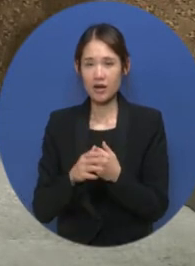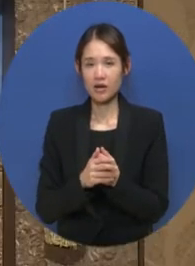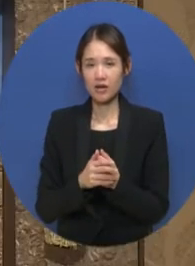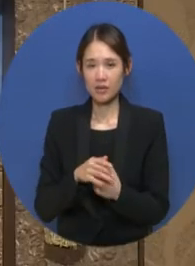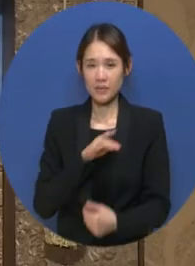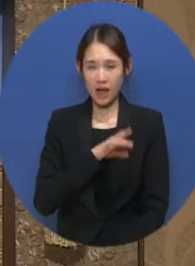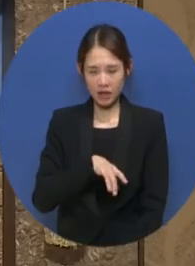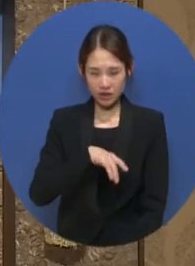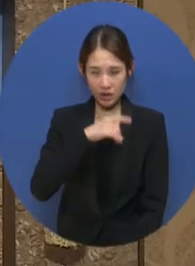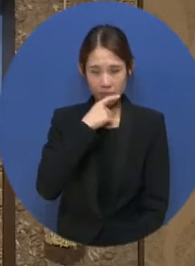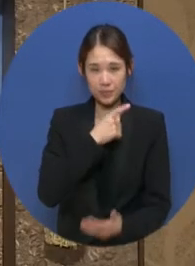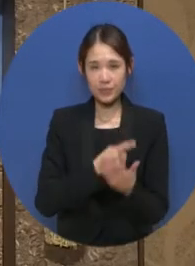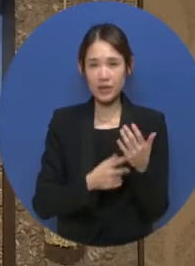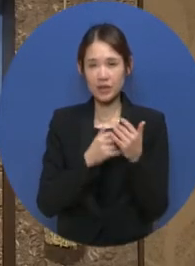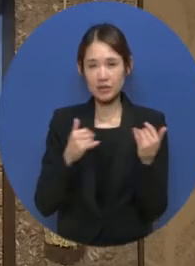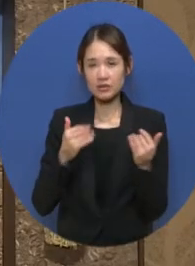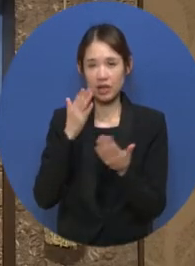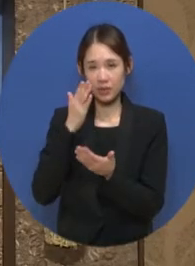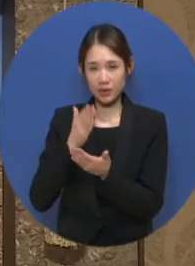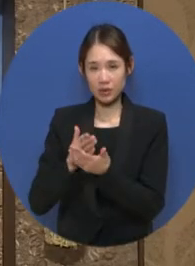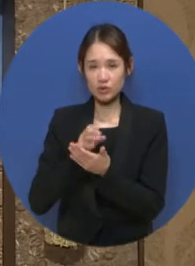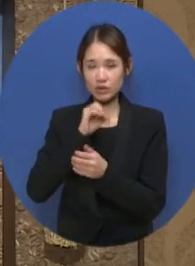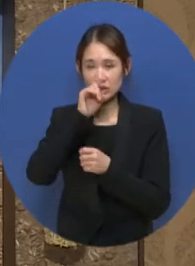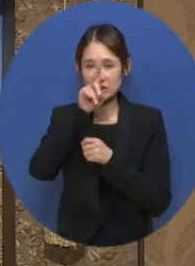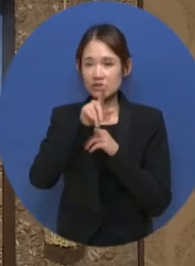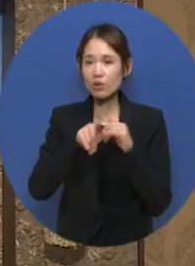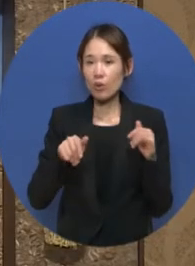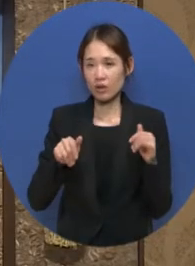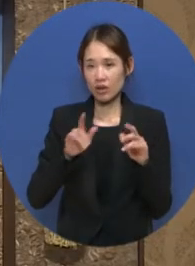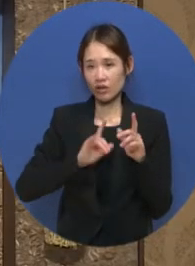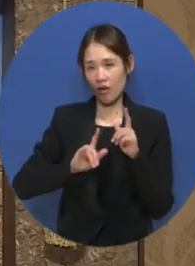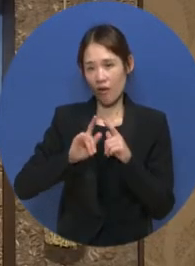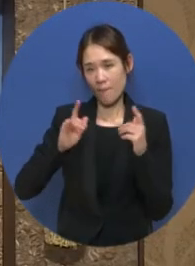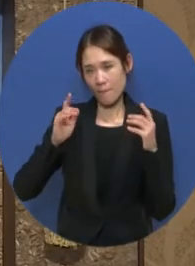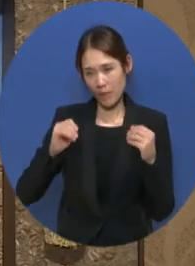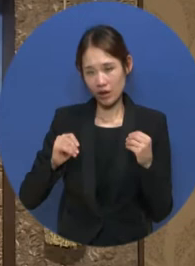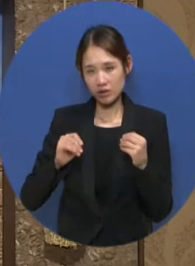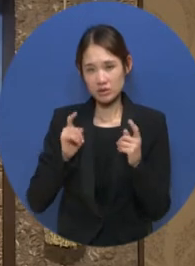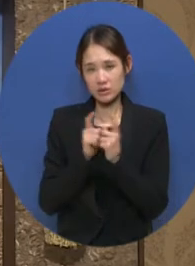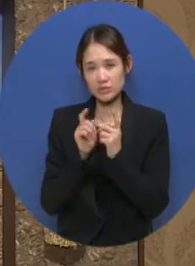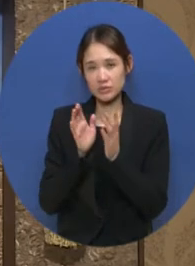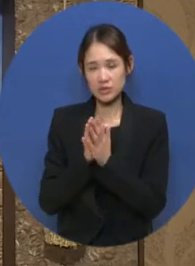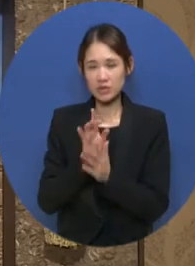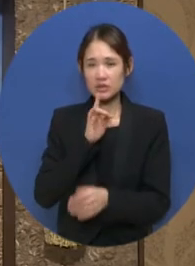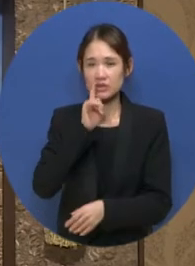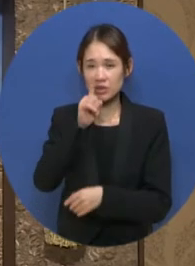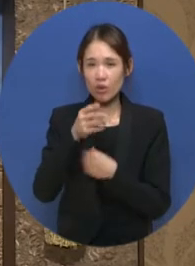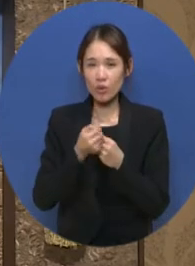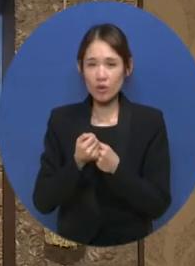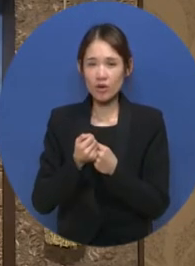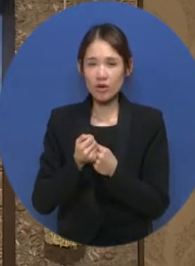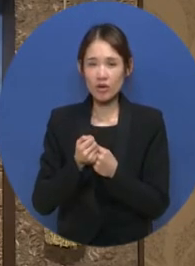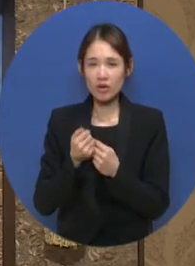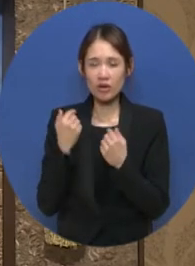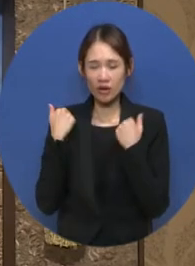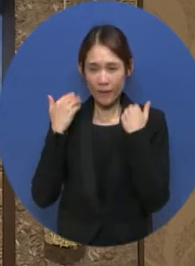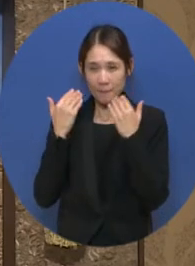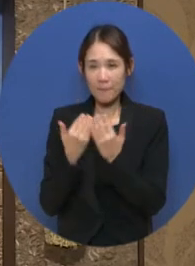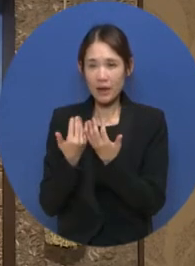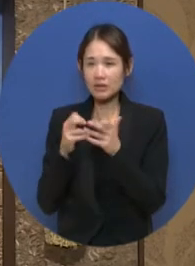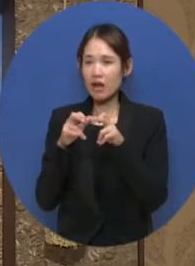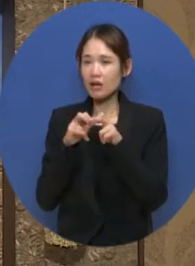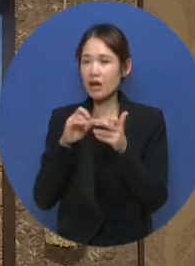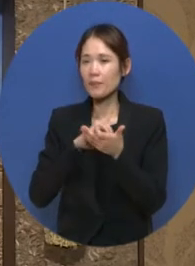피해자 보다는 아무래도 신고자가 훨씬 더 많으세요 당사자가 신고한 경우에 비율 역시 이제 발달장애의 만큼이나